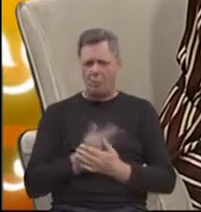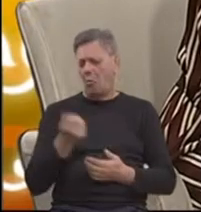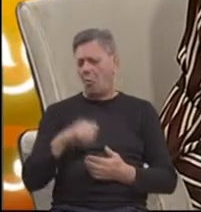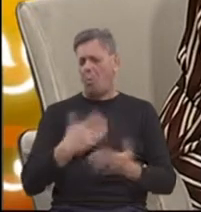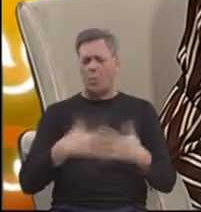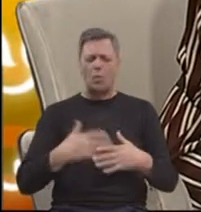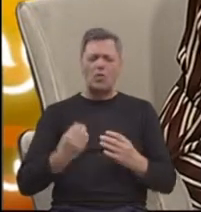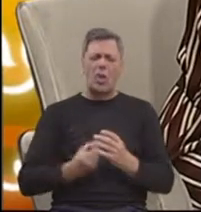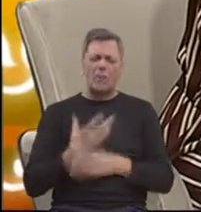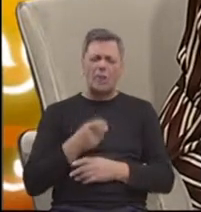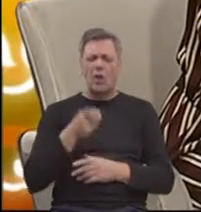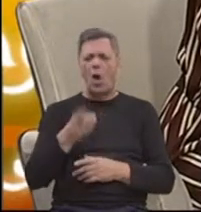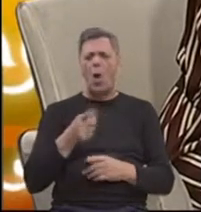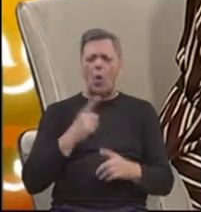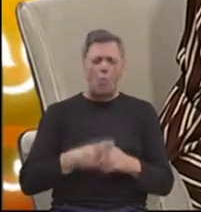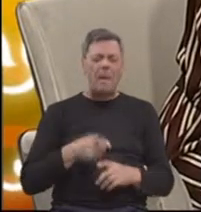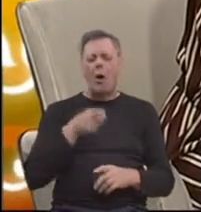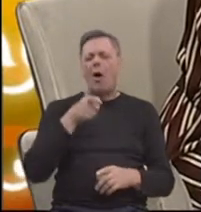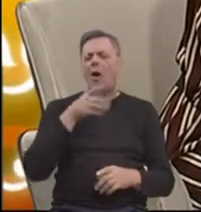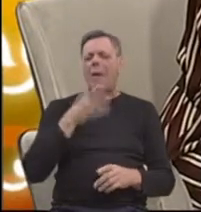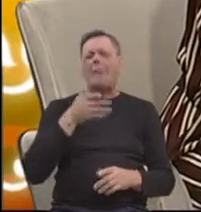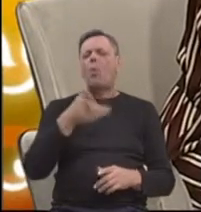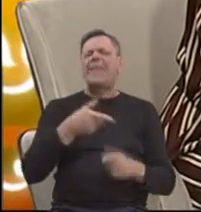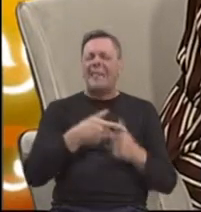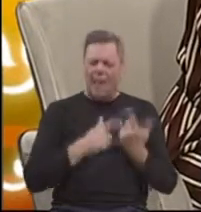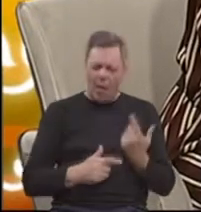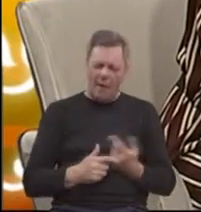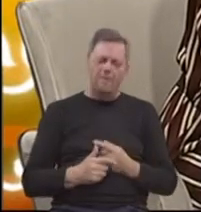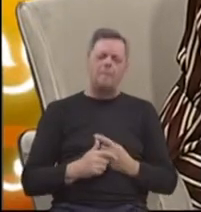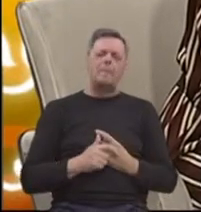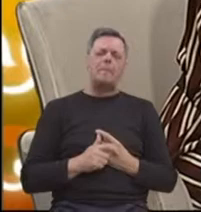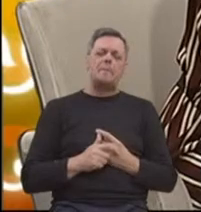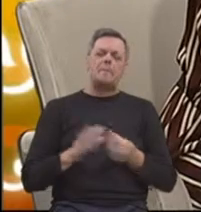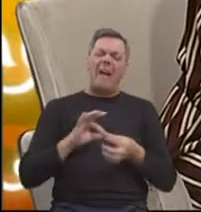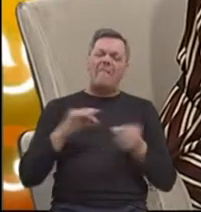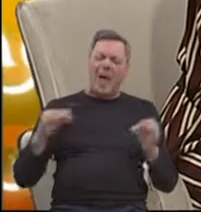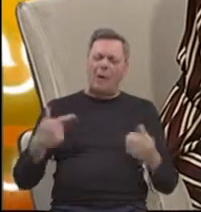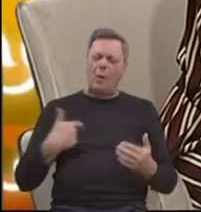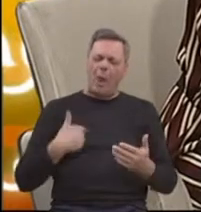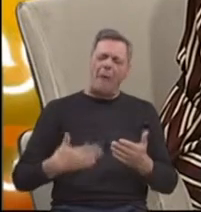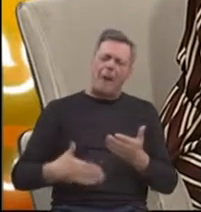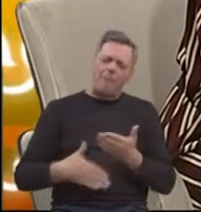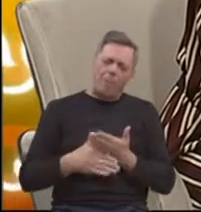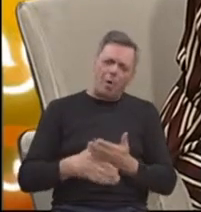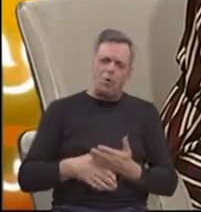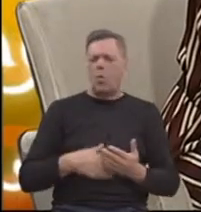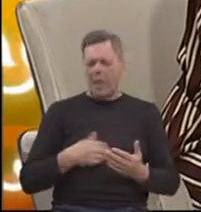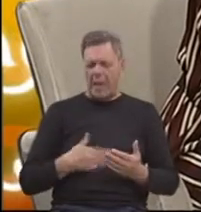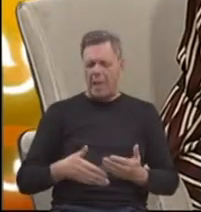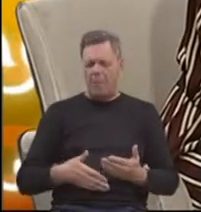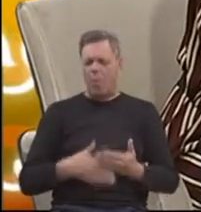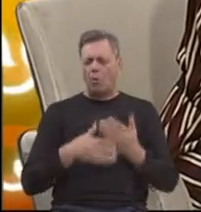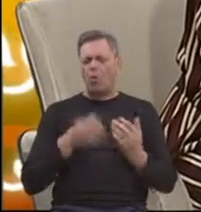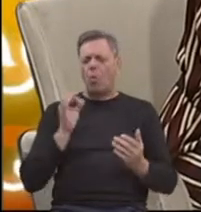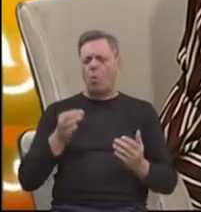proizvode često su oni lišeni upravo tih komponenti, odnosno dijetalnih vlakana koji nam pomažu i potiču zapravo dobru ravnotežu